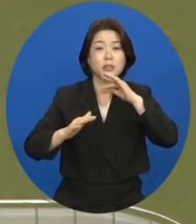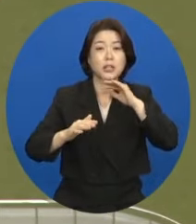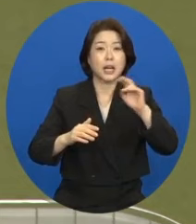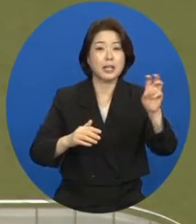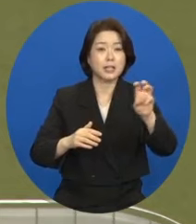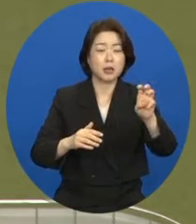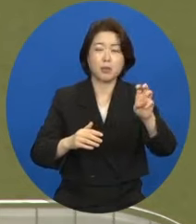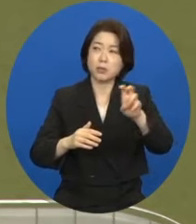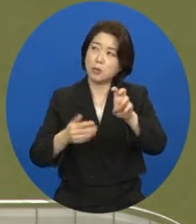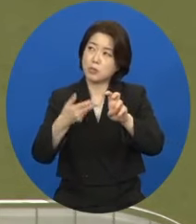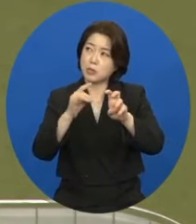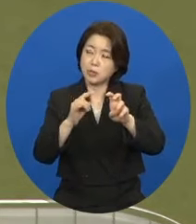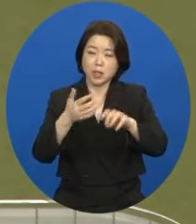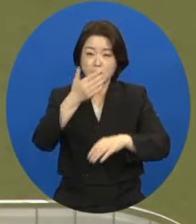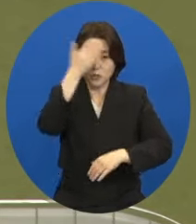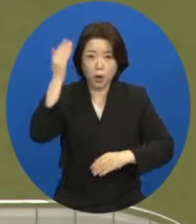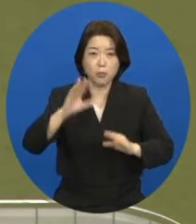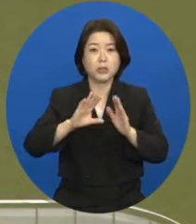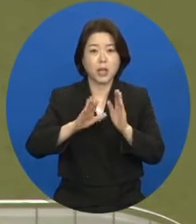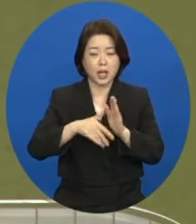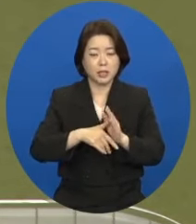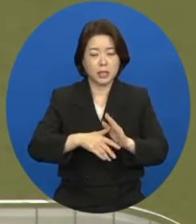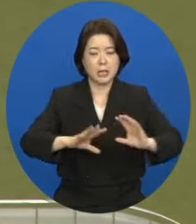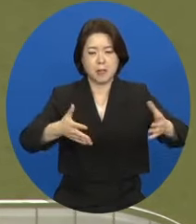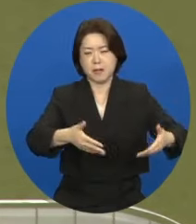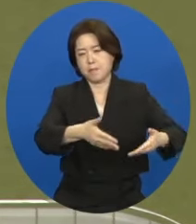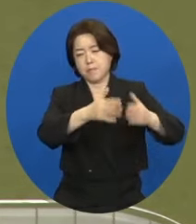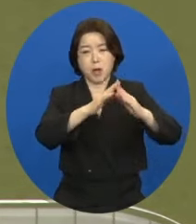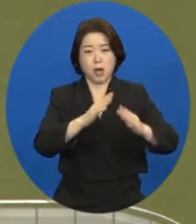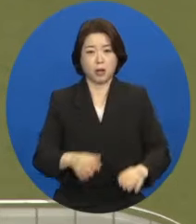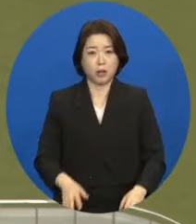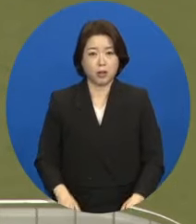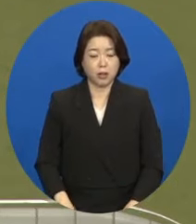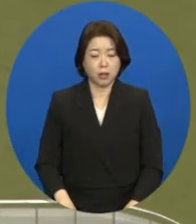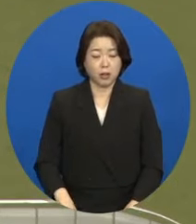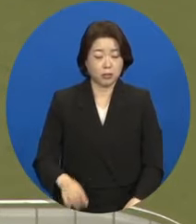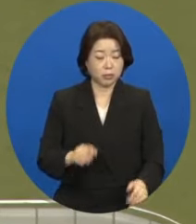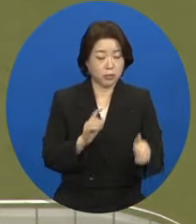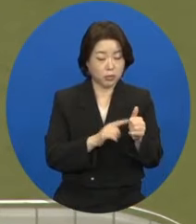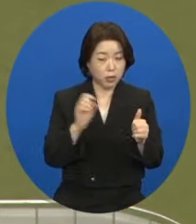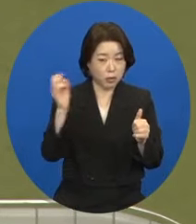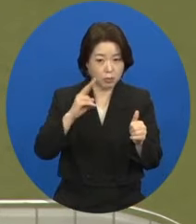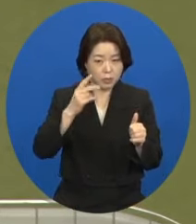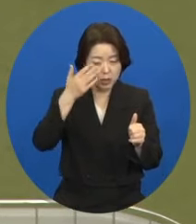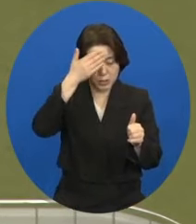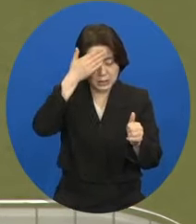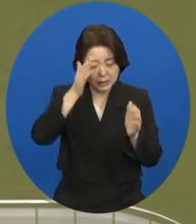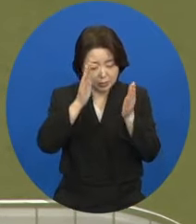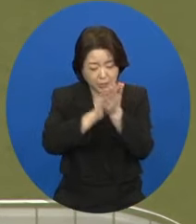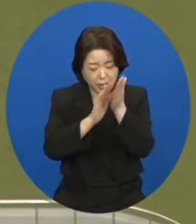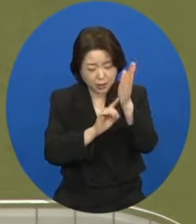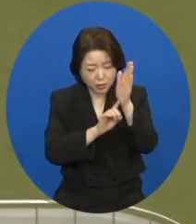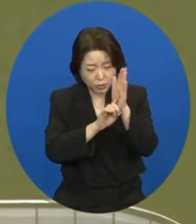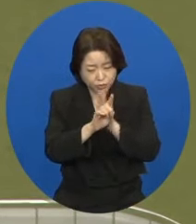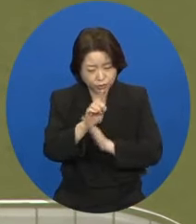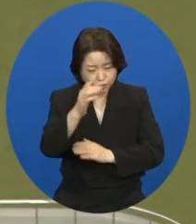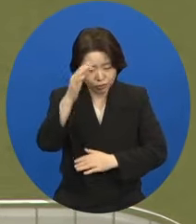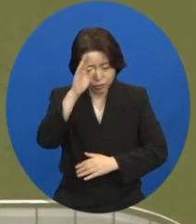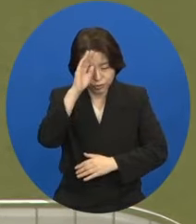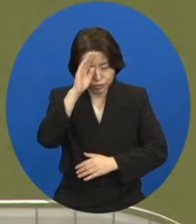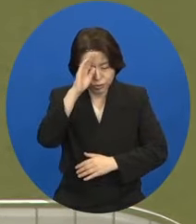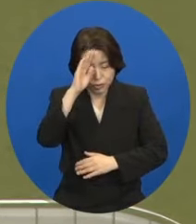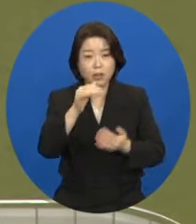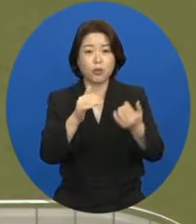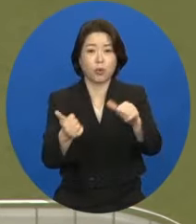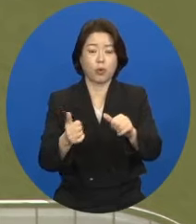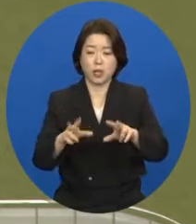20대 후반에서 젊은 나이에 제국을 세웠어요. 근데 그가 갑자기 고열에 시달리더니 죽었습니다. 아직도 왜 죽었는지